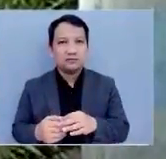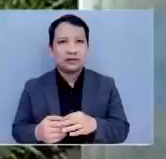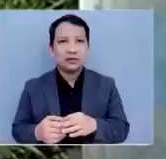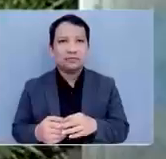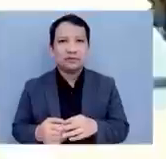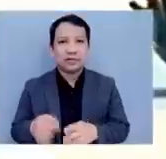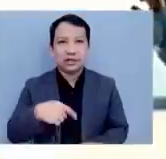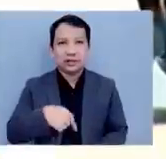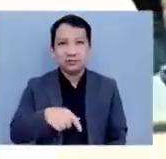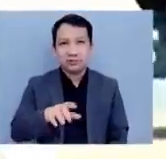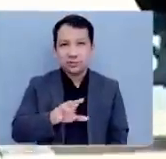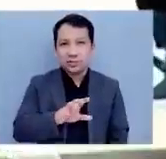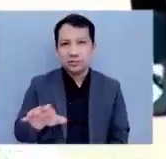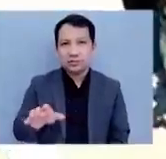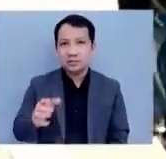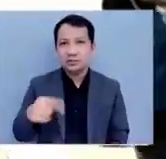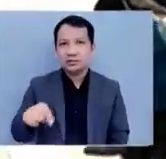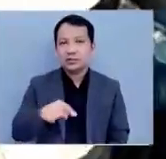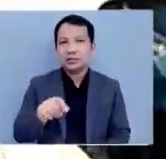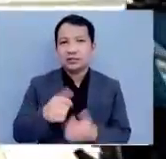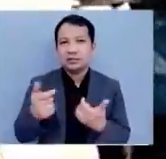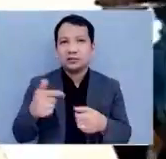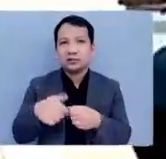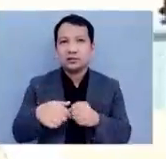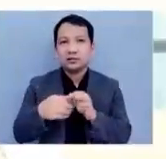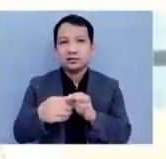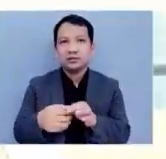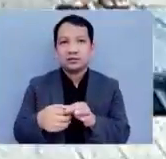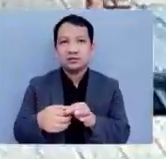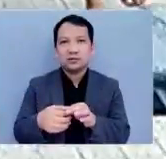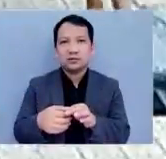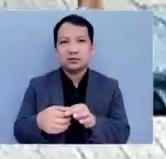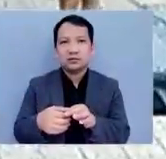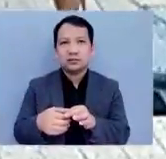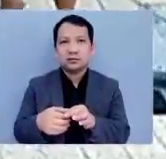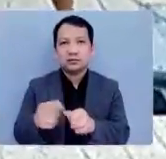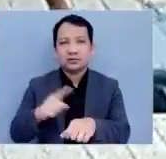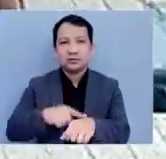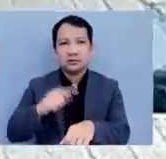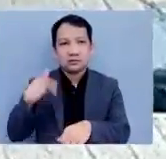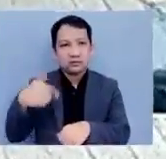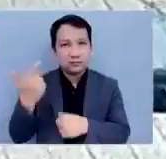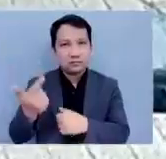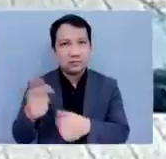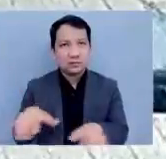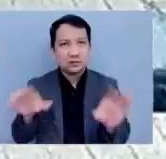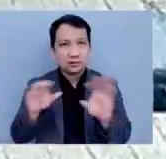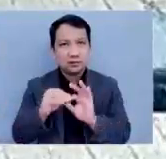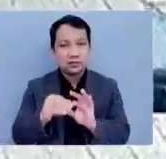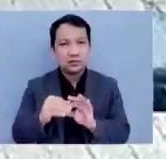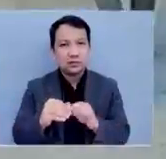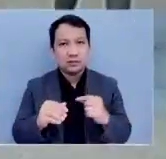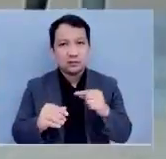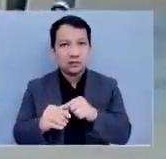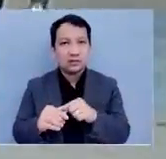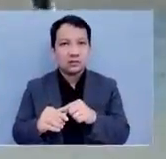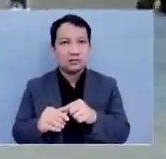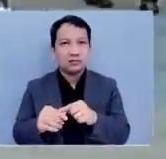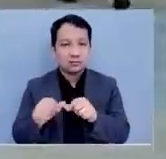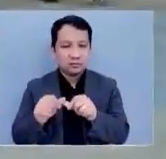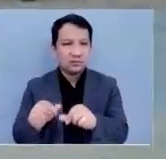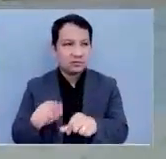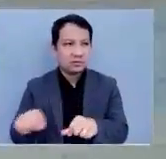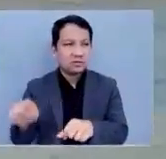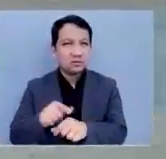noon na merong halos 50 gasolinahan sa kahabaan ng EDSA at isasama na rin sa plano ng MMDA dyan sakali kung matuloy man ito yung